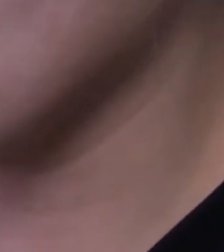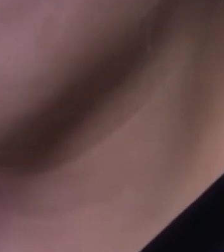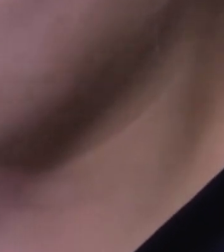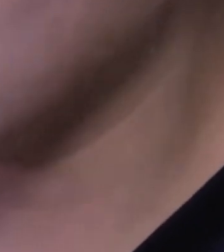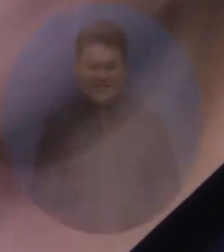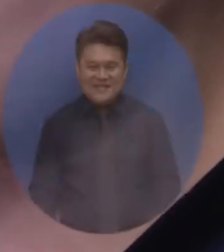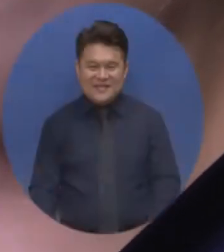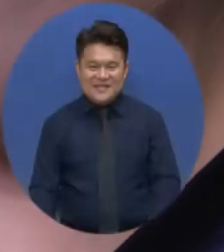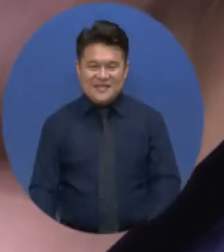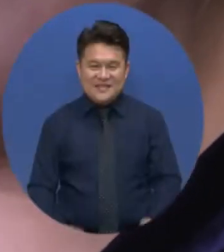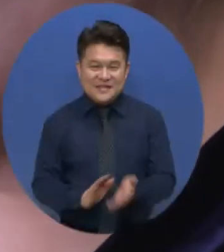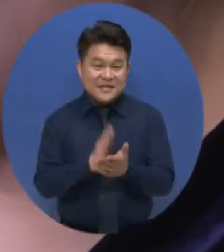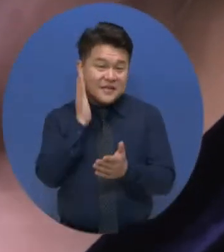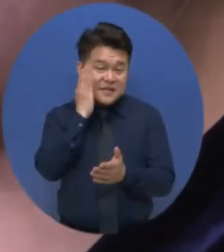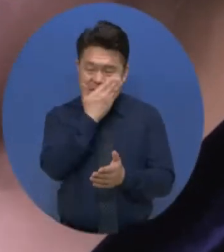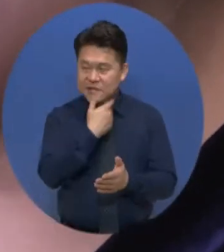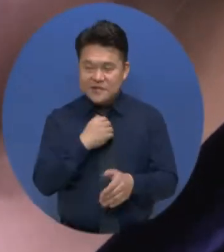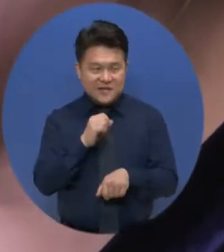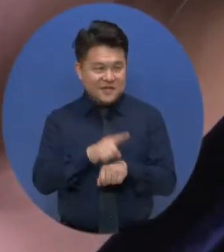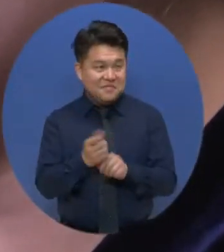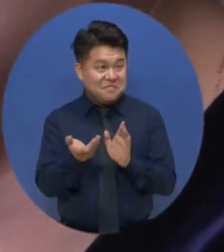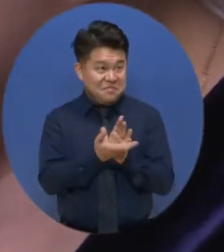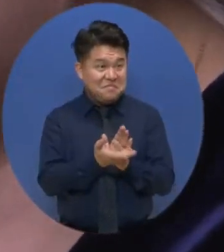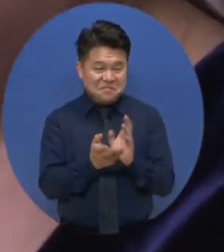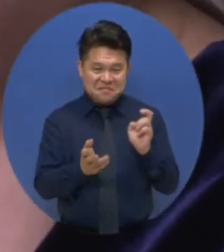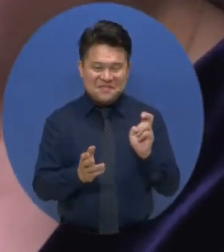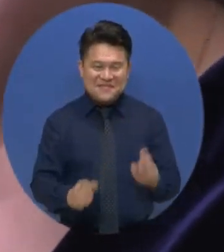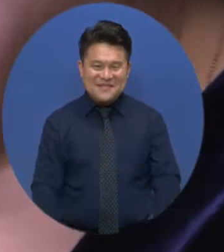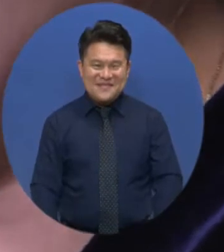그래서 저는 너무 화장이 적성에 잘 맞는 것 같아요.